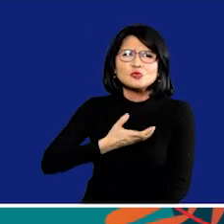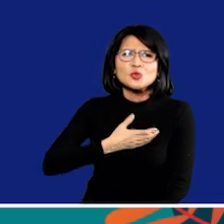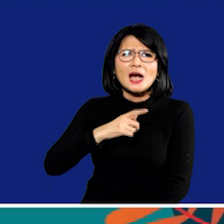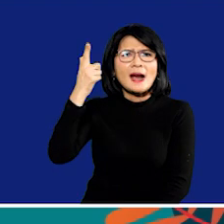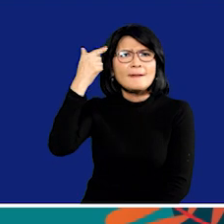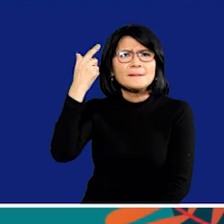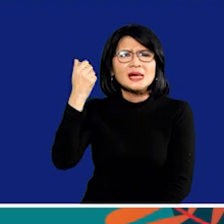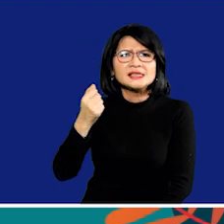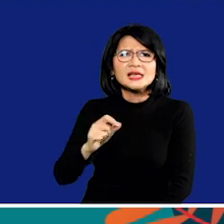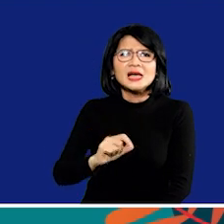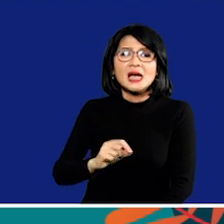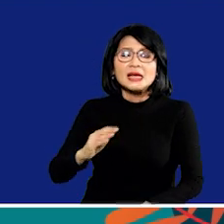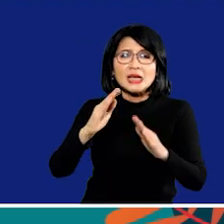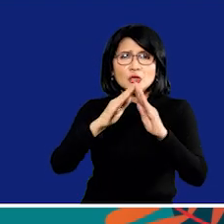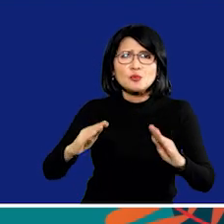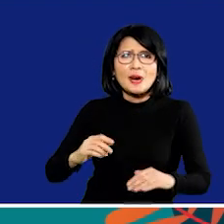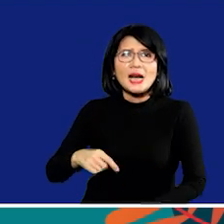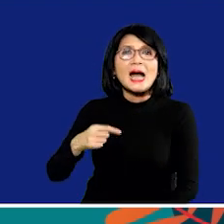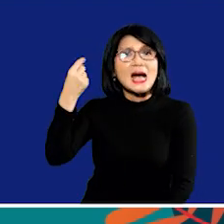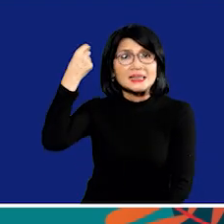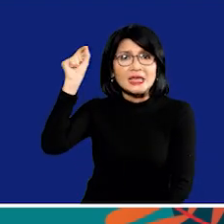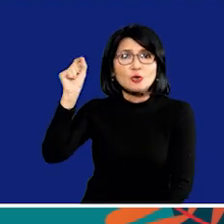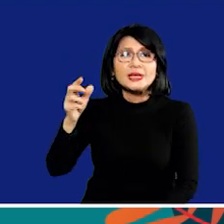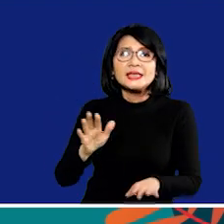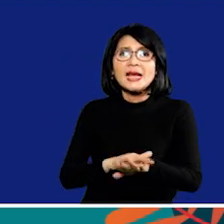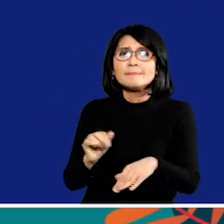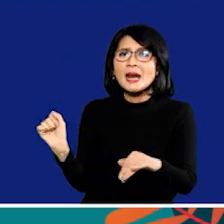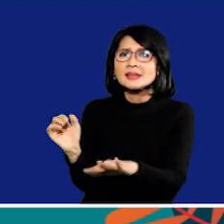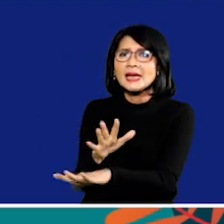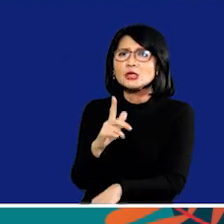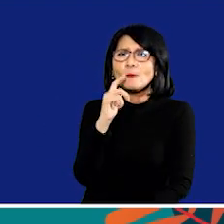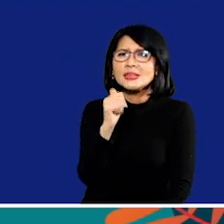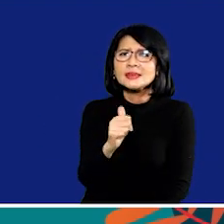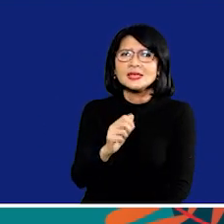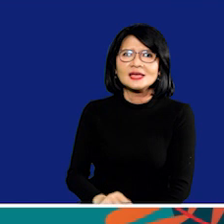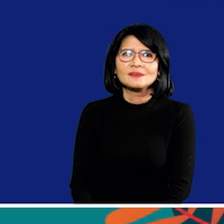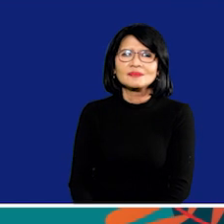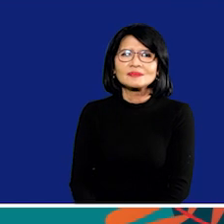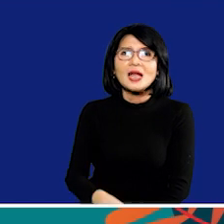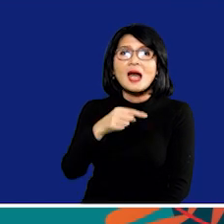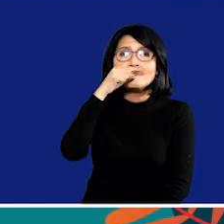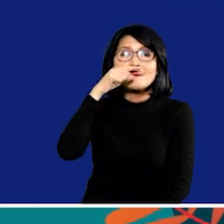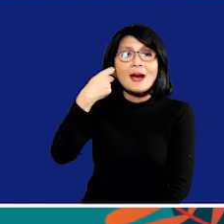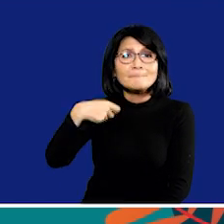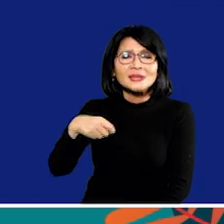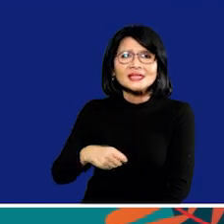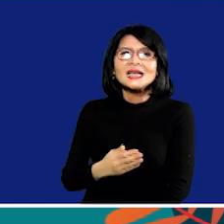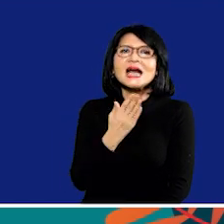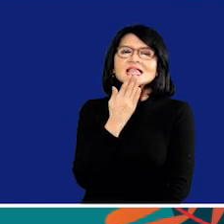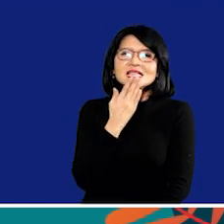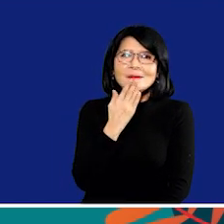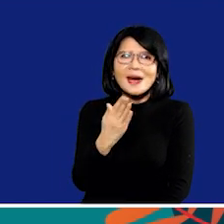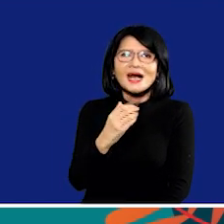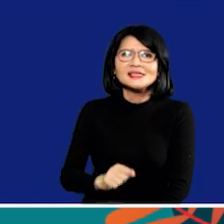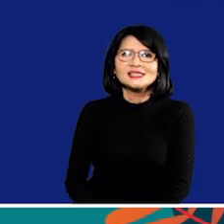belajar, bukan sekedar teori, tapi juga praktek yang dinanti. Kepada Bapak Menteri,